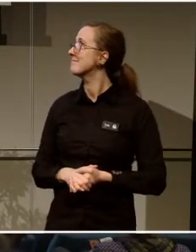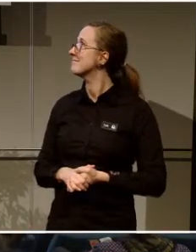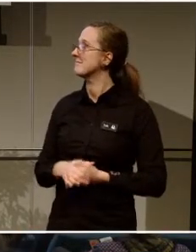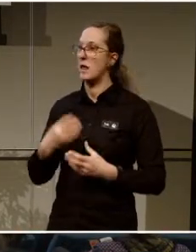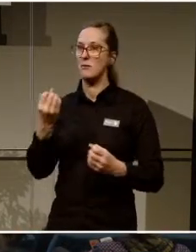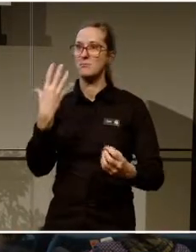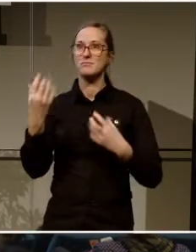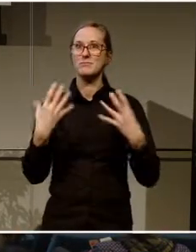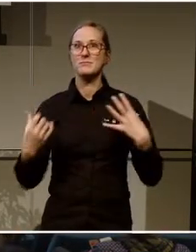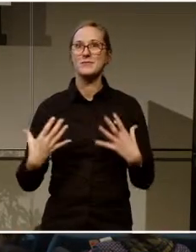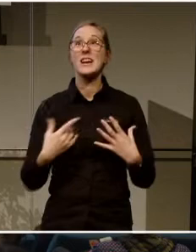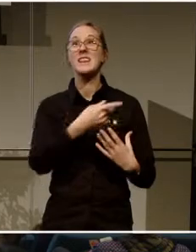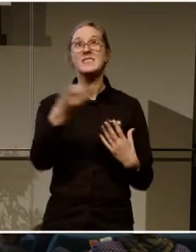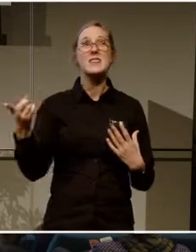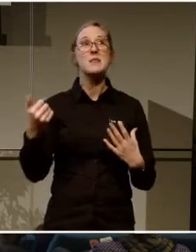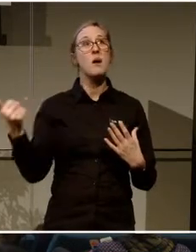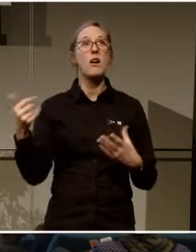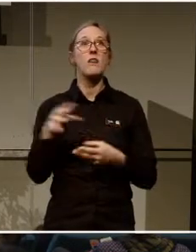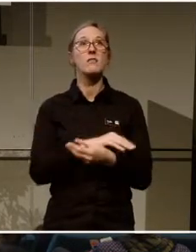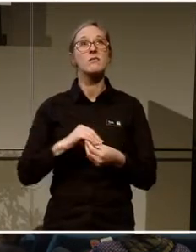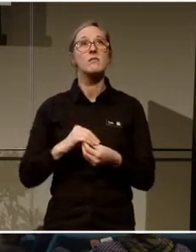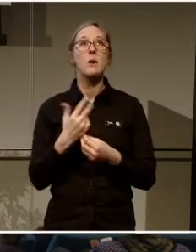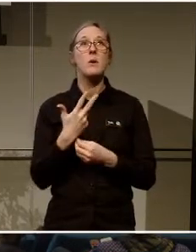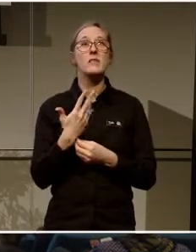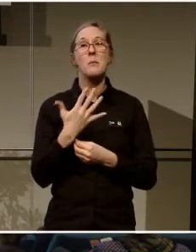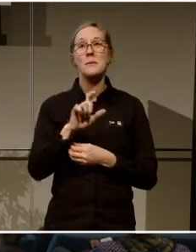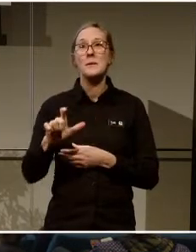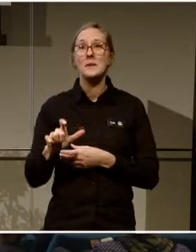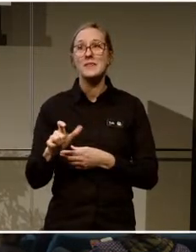Det är inte mer än 85 stycken, det kommer vi att klara av första gången man blir förkyld.